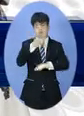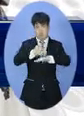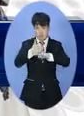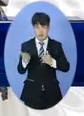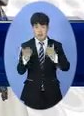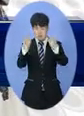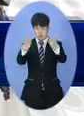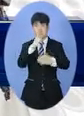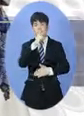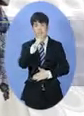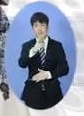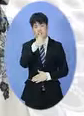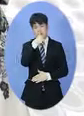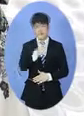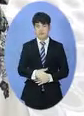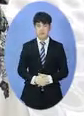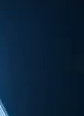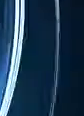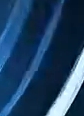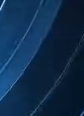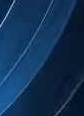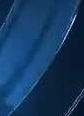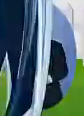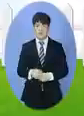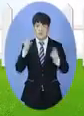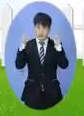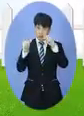인사를 전해왔다는 소식입니다.